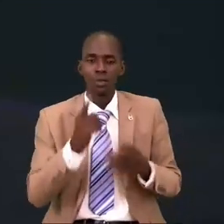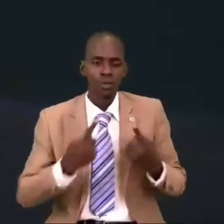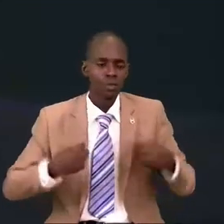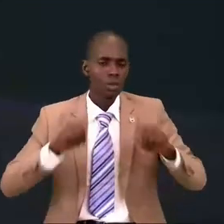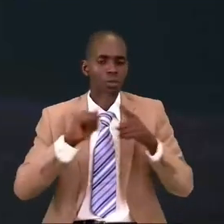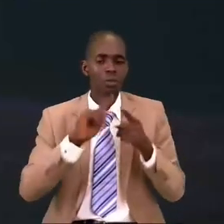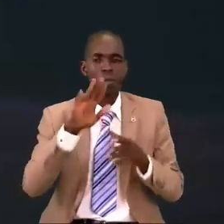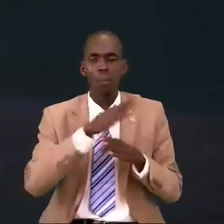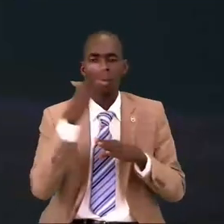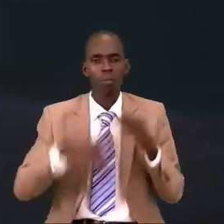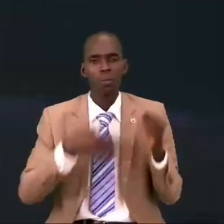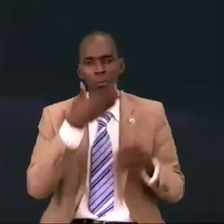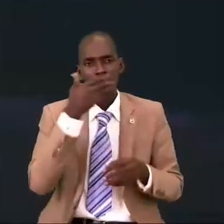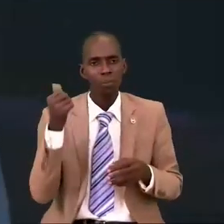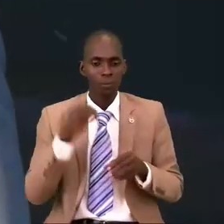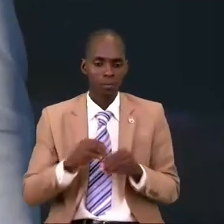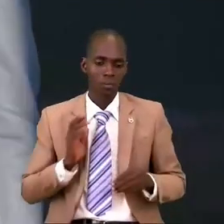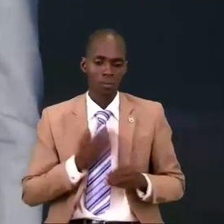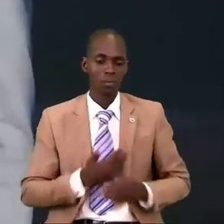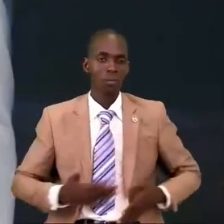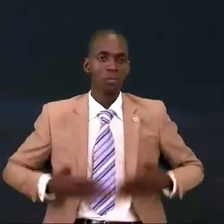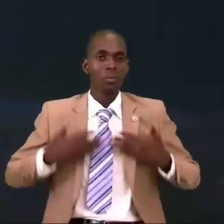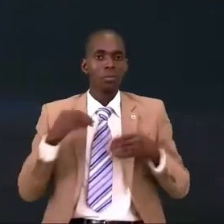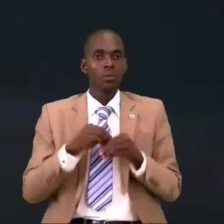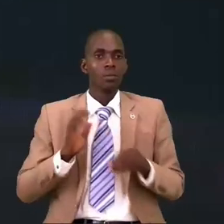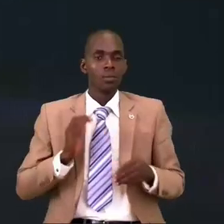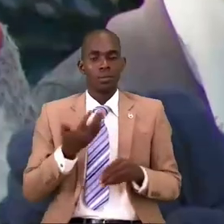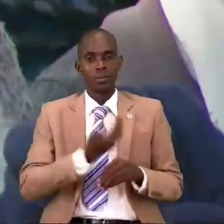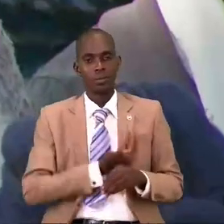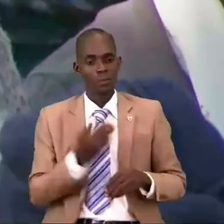faire, c'est de nous efforcer pour la maîtrise.